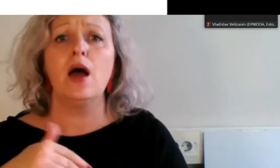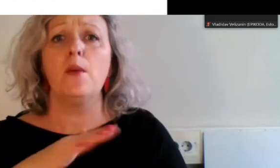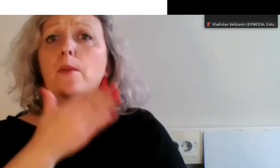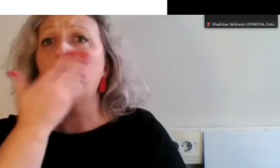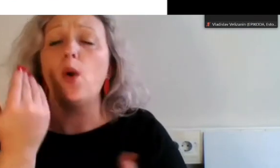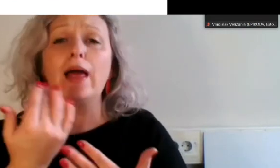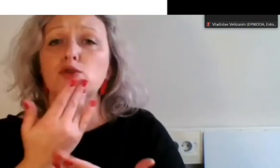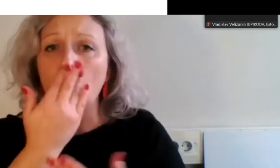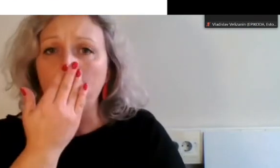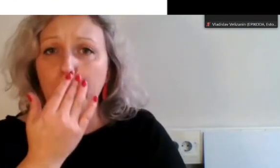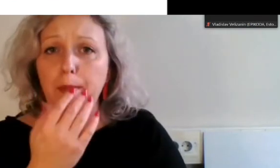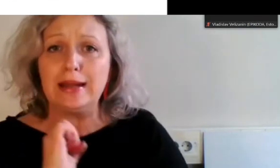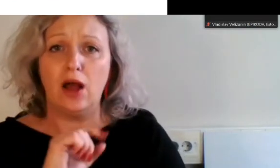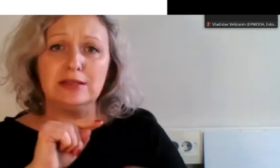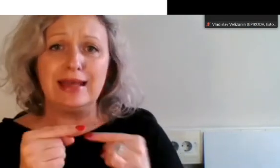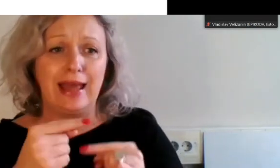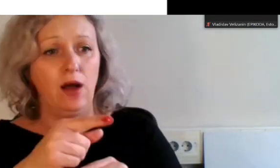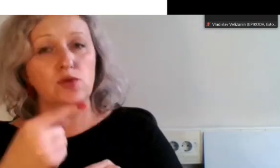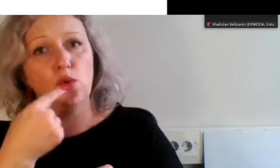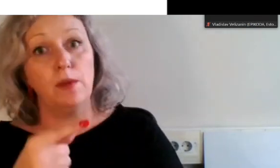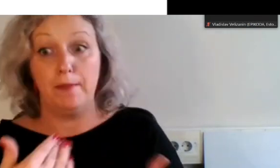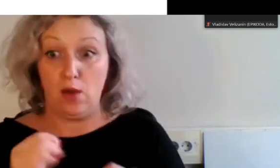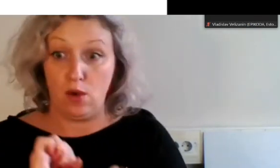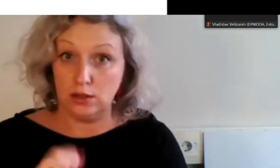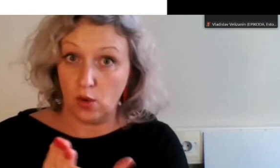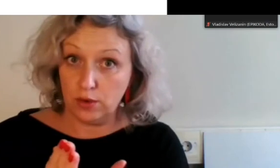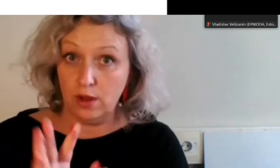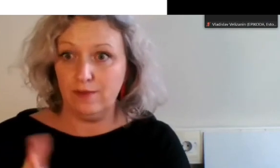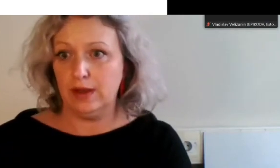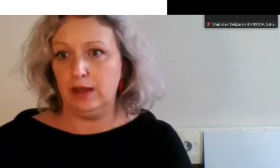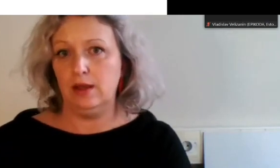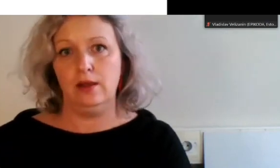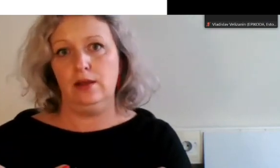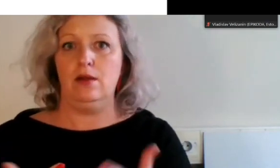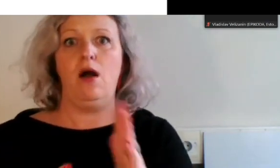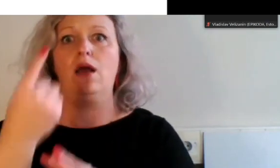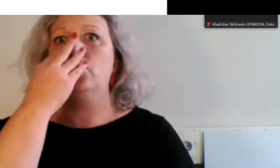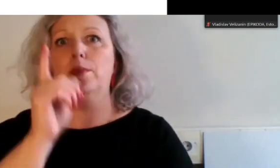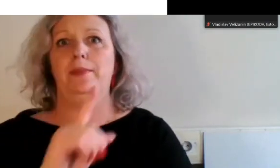eraldi, kuidas ise soovite. Nii, aitäh, et kuulasite.